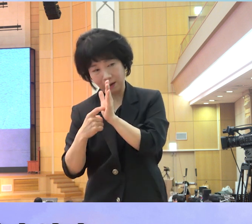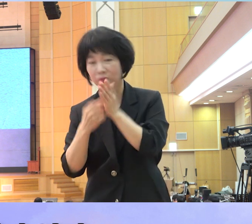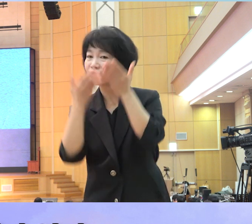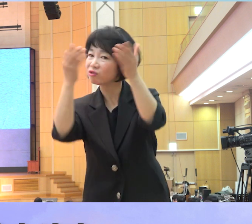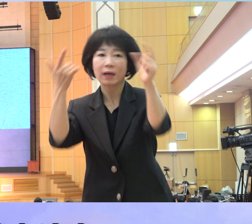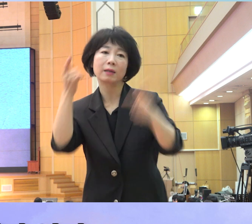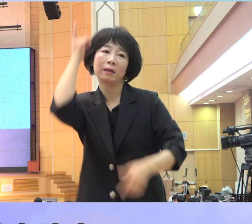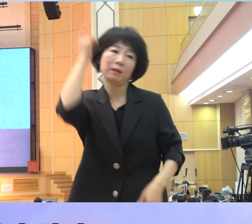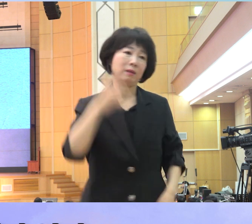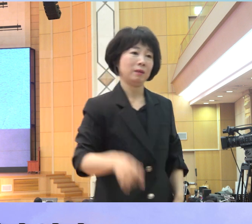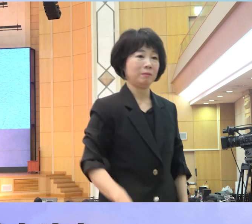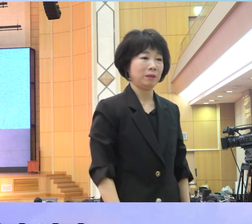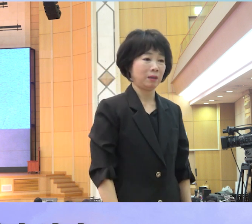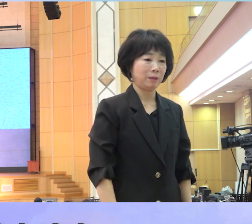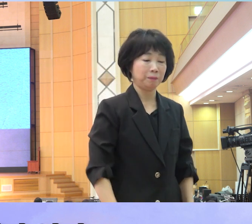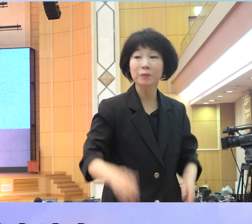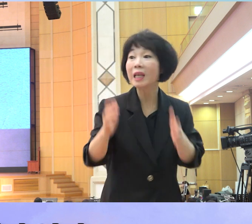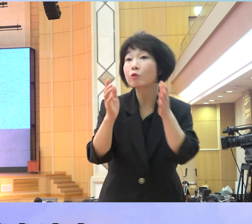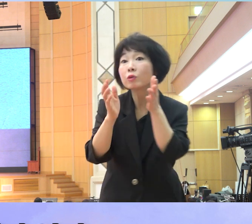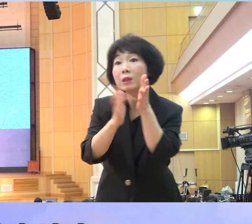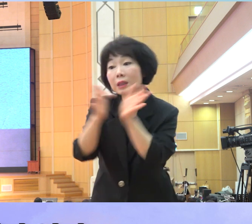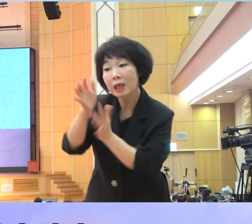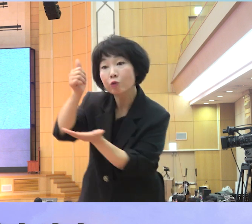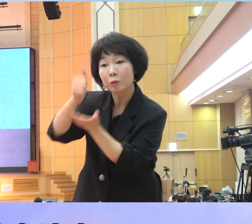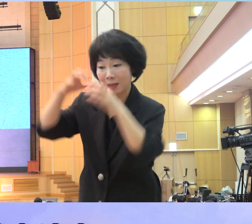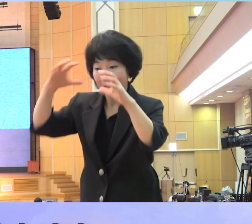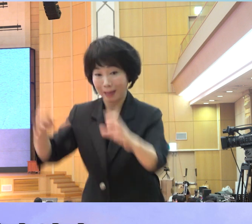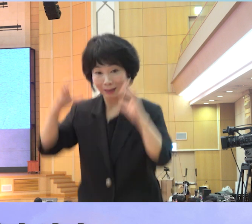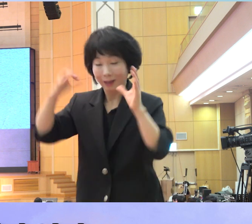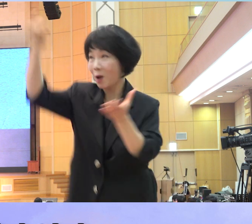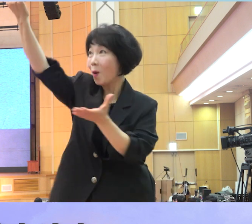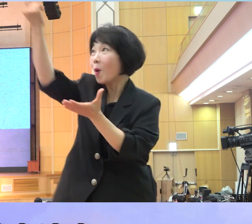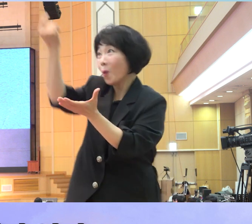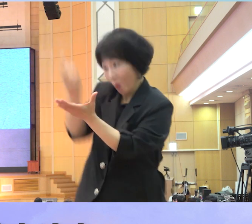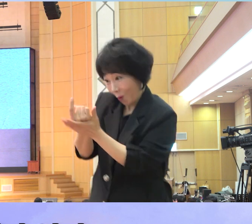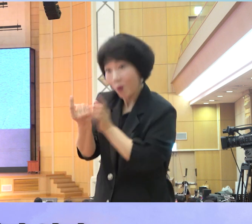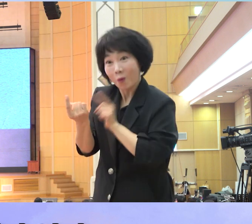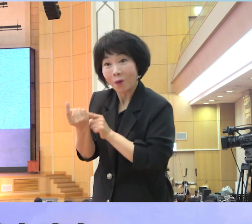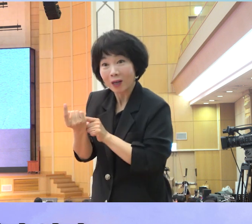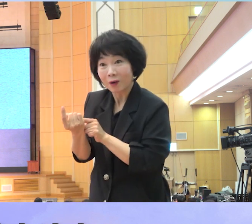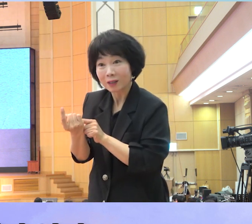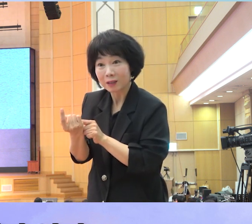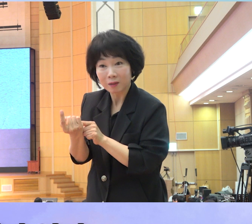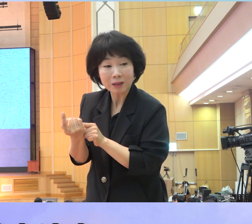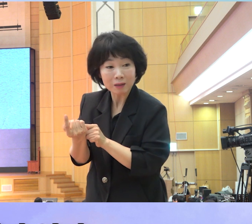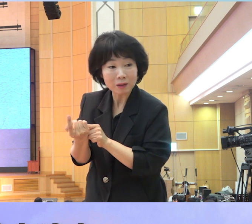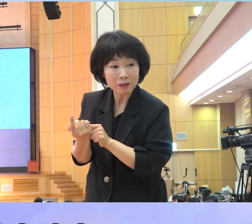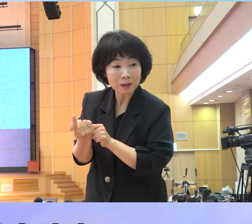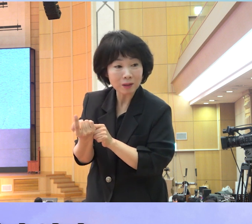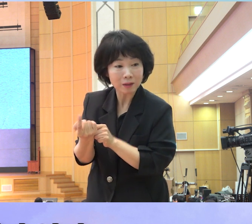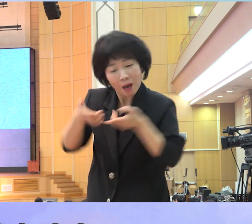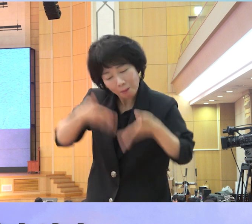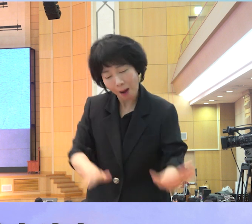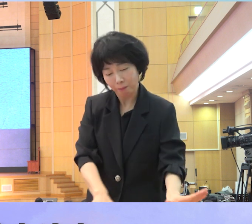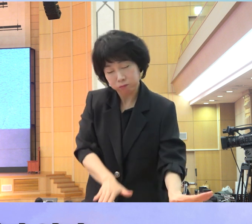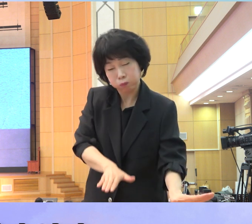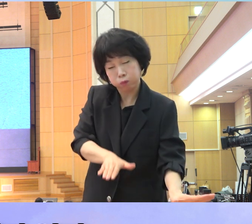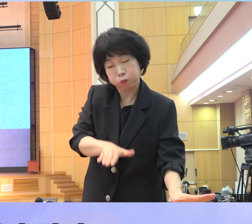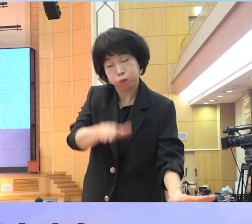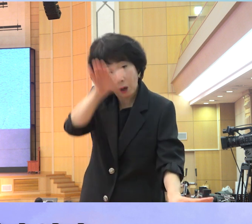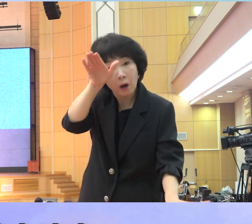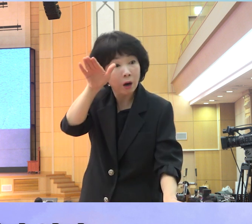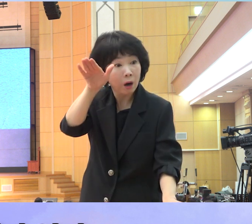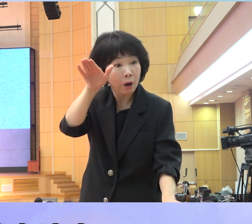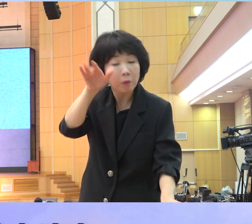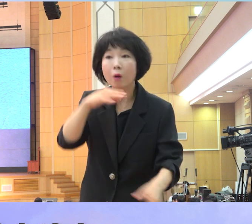그랬거든요. 그런 예수님도 이 땅에 오셔서 어린 나이에도 뭐 젊은 나이에도